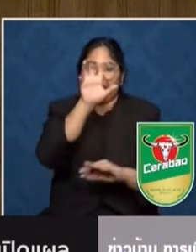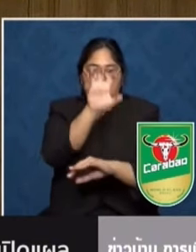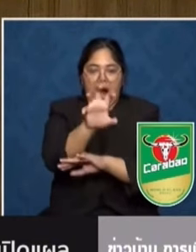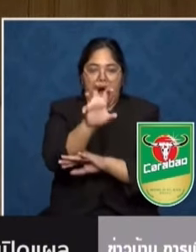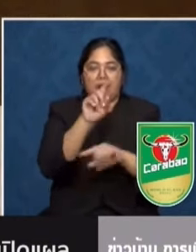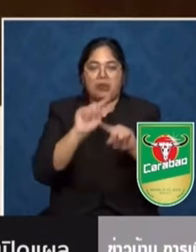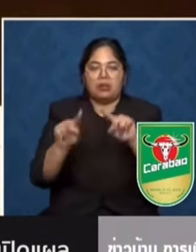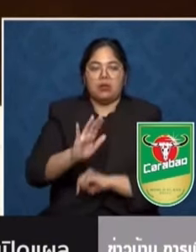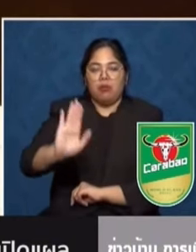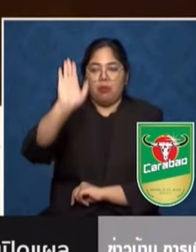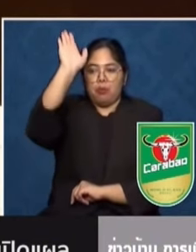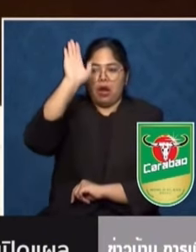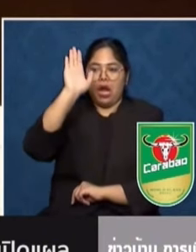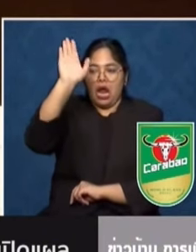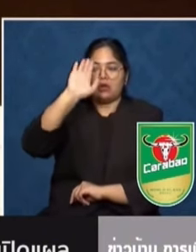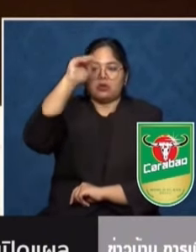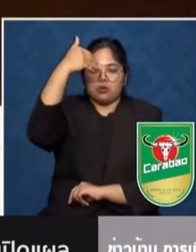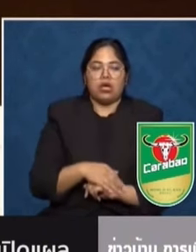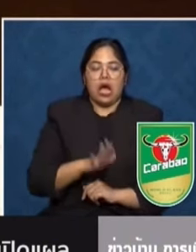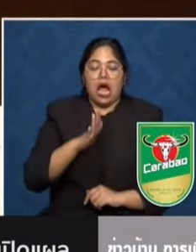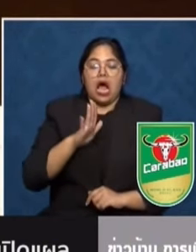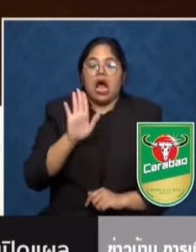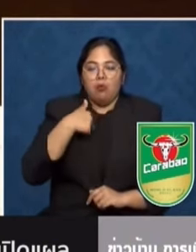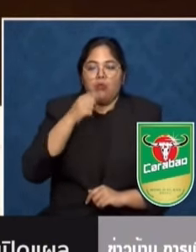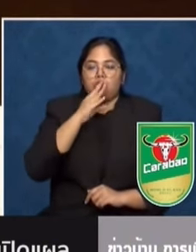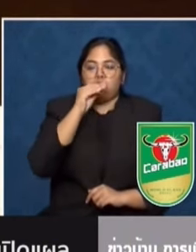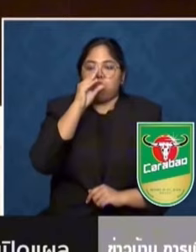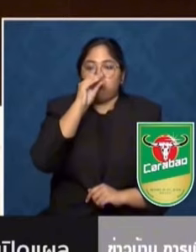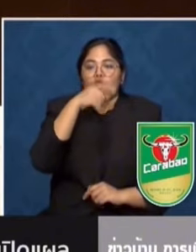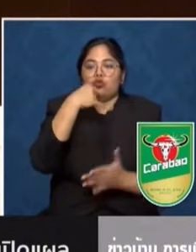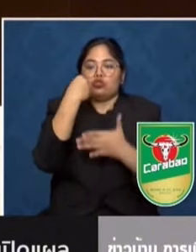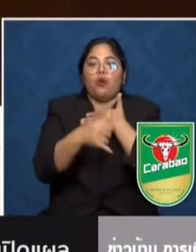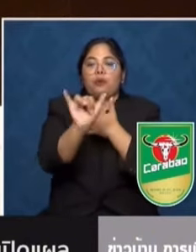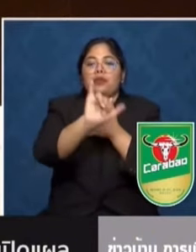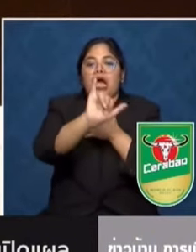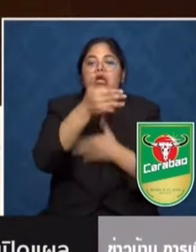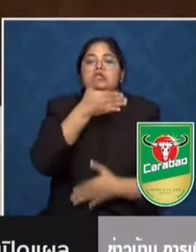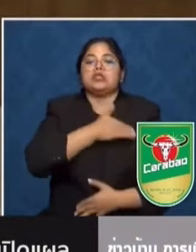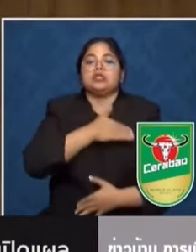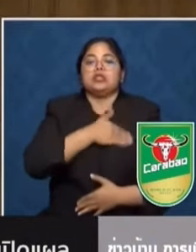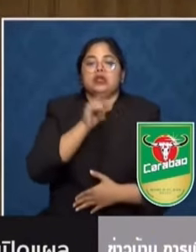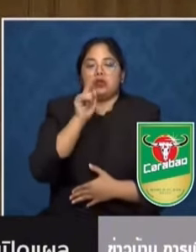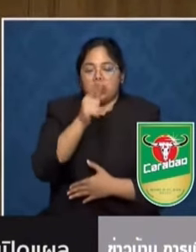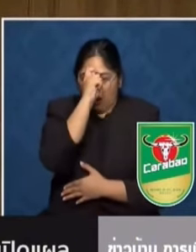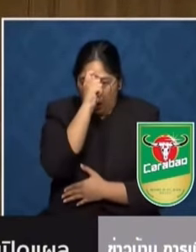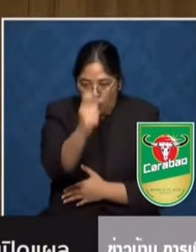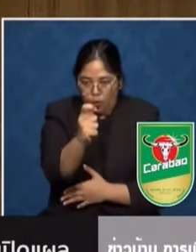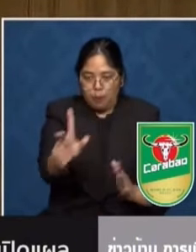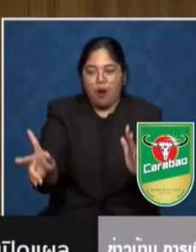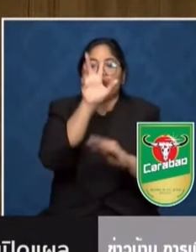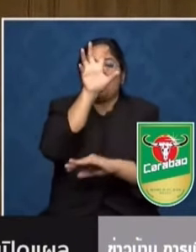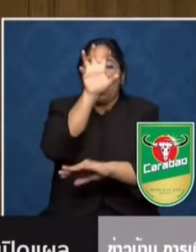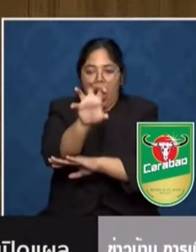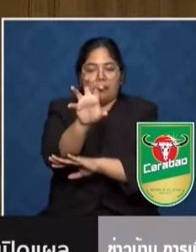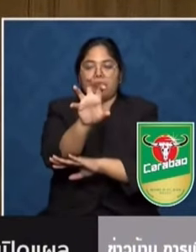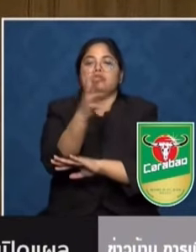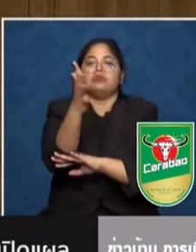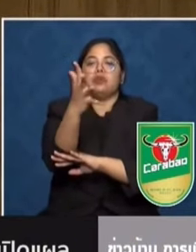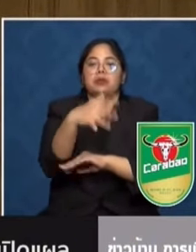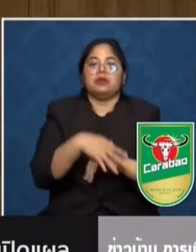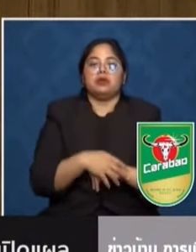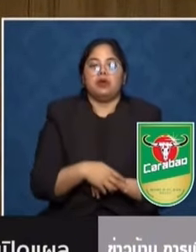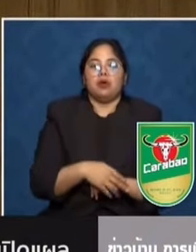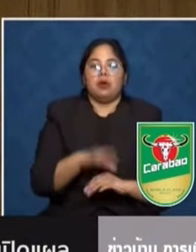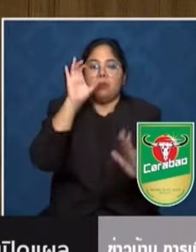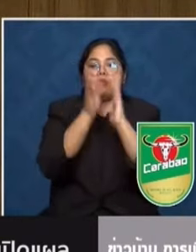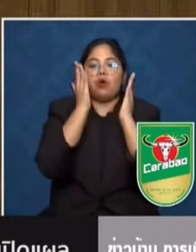ผมผมประท้วงยังไม่จบครับฟังก่อนครับใจเย็นๆได้ครับผมผมนี่คือสิ่งที่ไม่เคารพข้อบังคับการประชุมชัดเจนภาพเมื่อสักครู่นี้